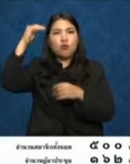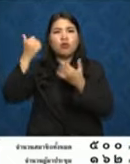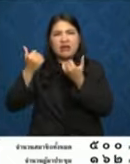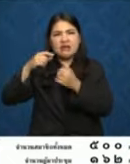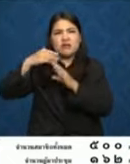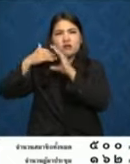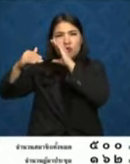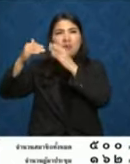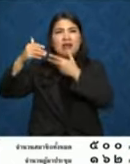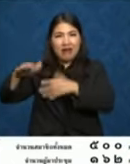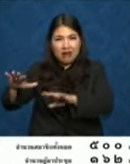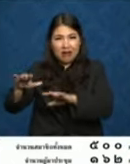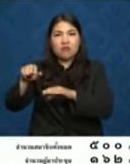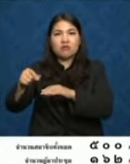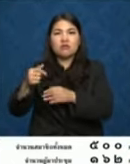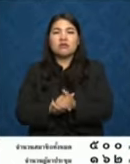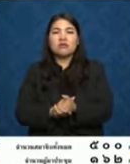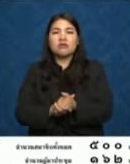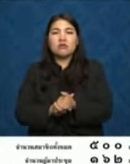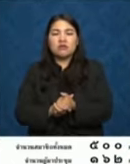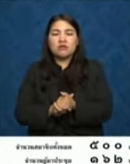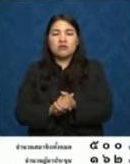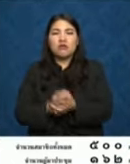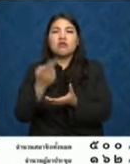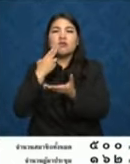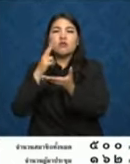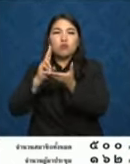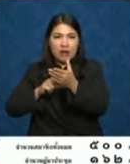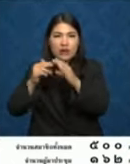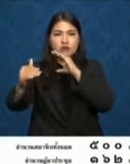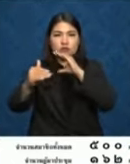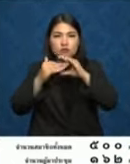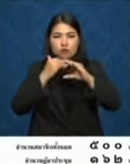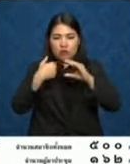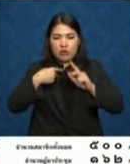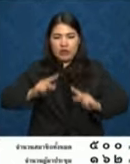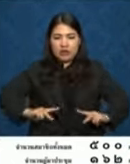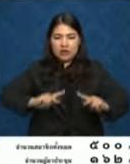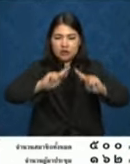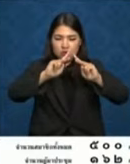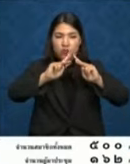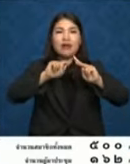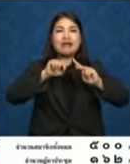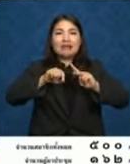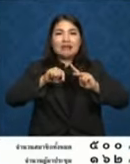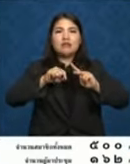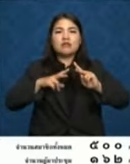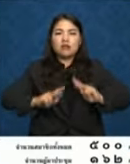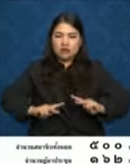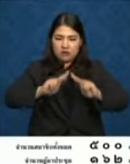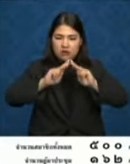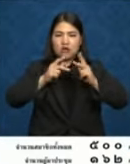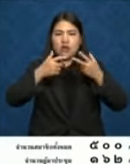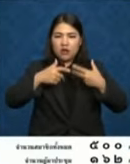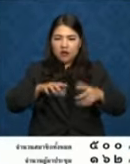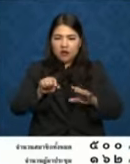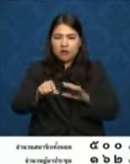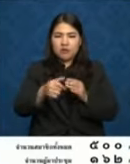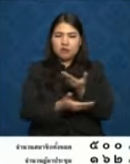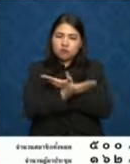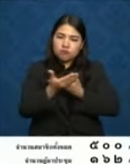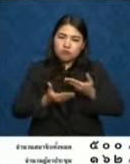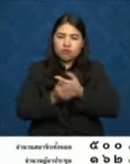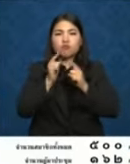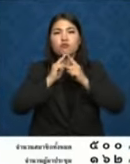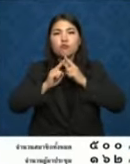ายให้กระทรวงที่เกี่ยวข้องนะครับเข้ามาพูดคุยและหาทางแก้ไขช่วยเหลือปัญหา